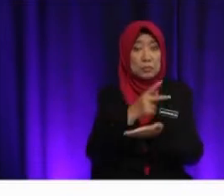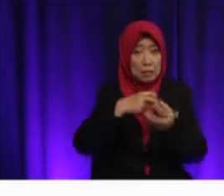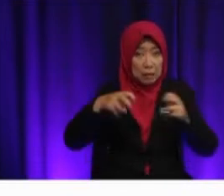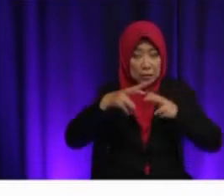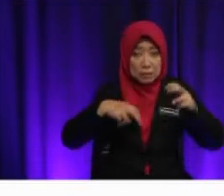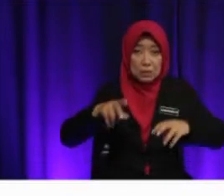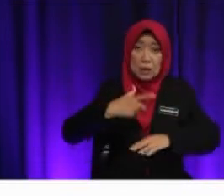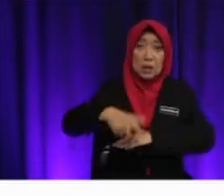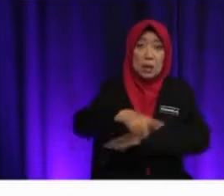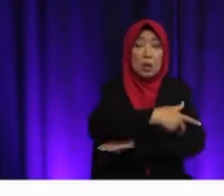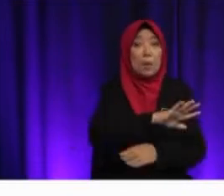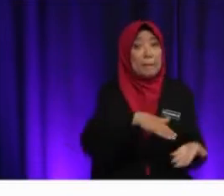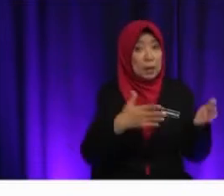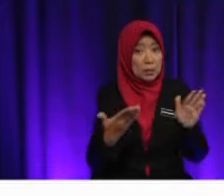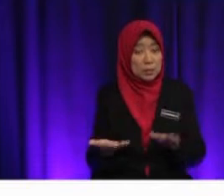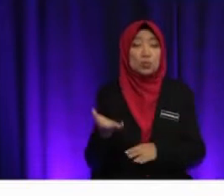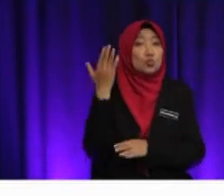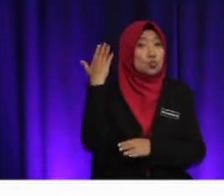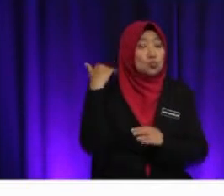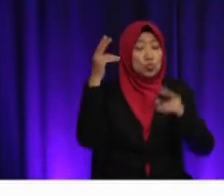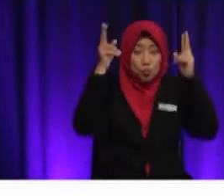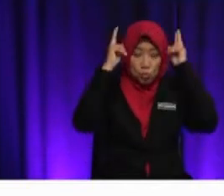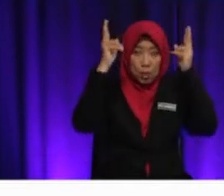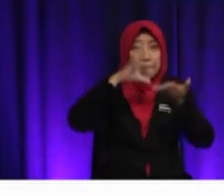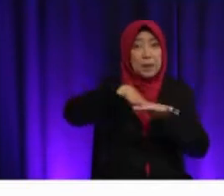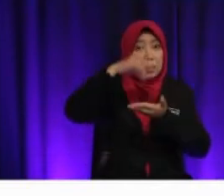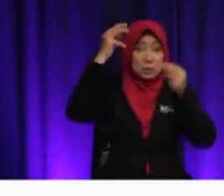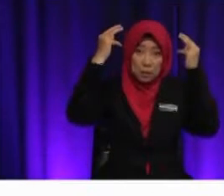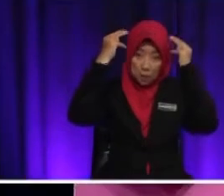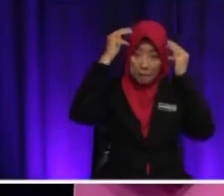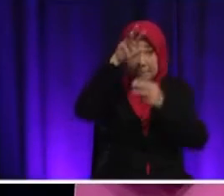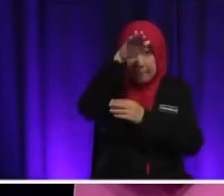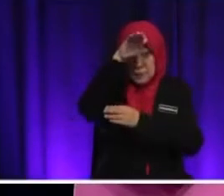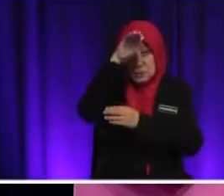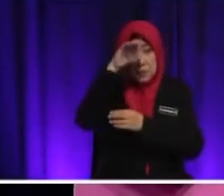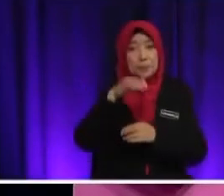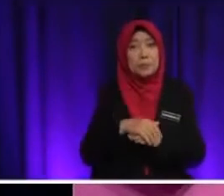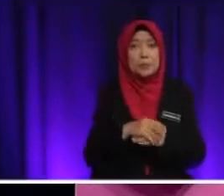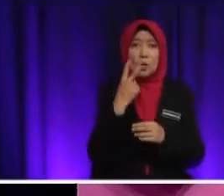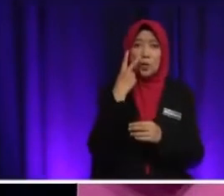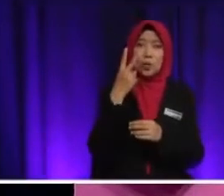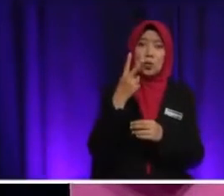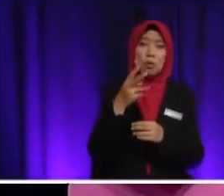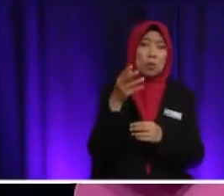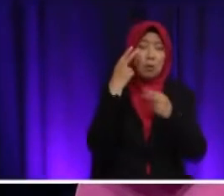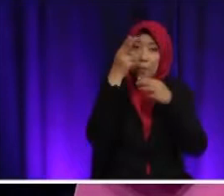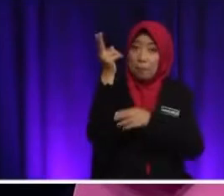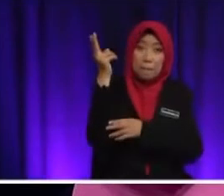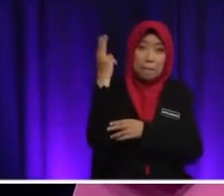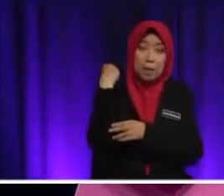kita pergi ke Mesir, saya dulu belajar dekat Mesir ya. Okey. Kita boleh tengok bila sampai tu, tengok masya-Allah. Hebatnya bina Firaun ni buat